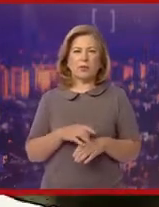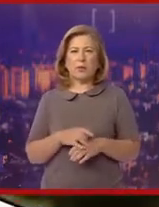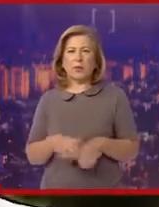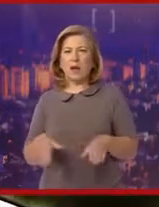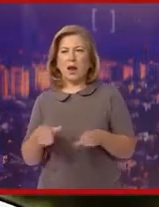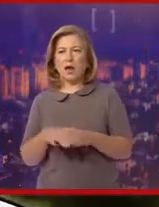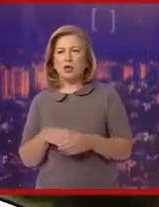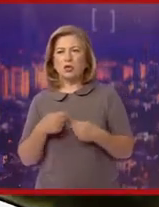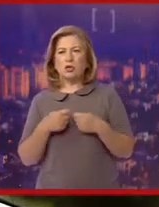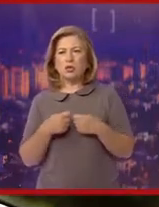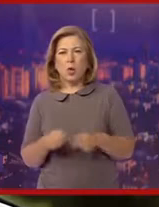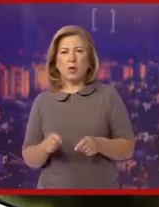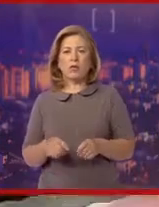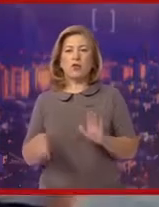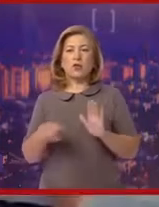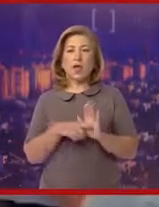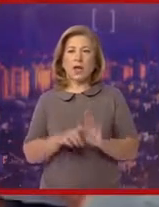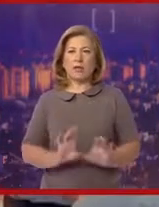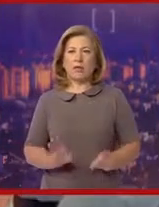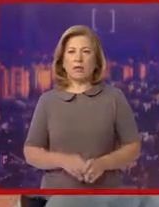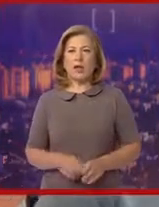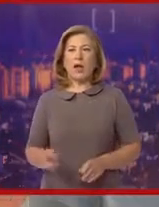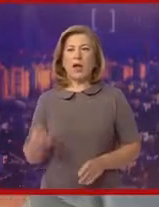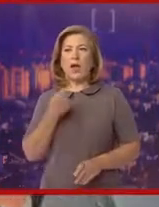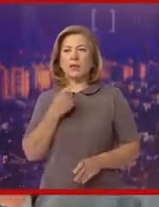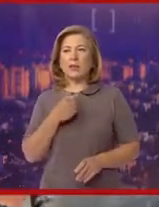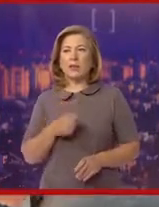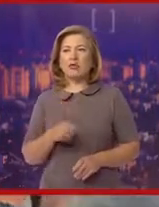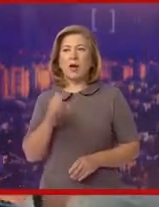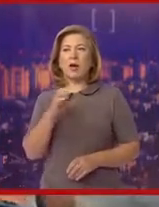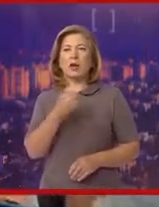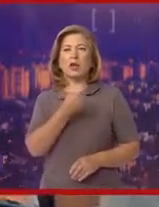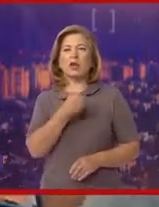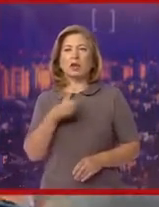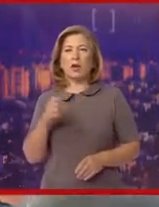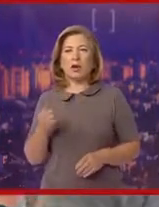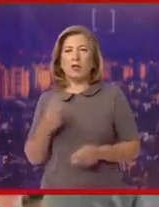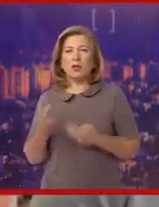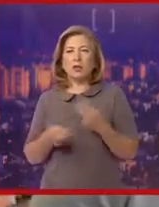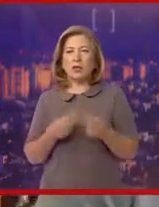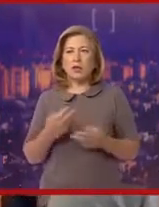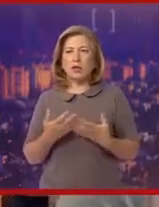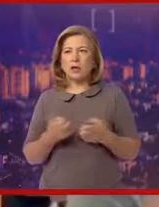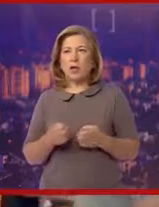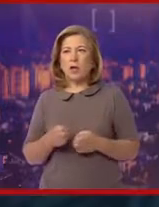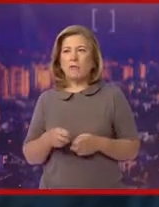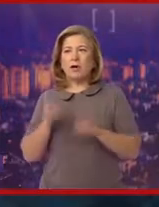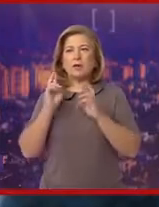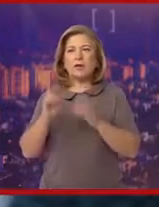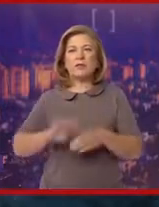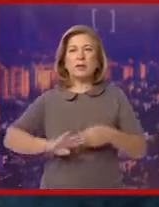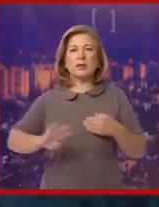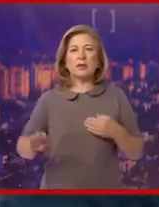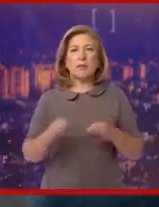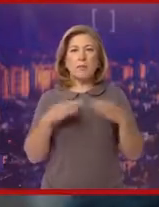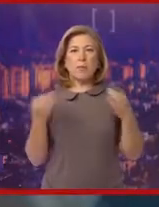pentru SARS, toate au ieșit negativ. În Timișoara, creșele au fost cele mai căutate. Fără să mai țină cont de distanțare, sute de părinți au îngrămădit de la